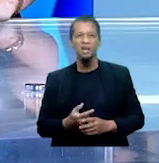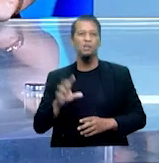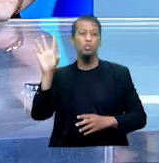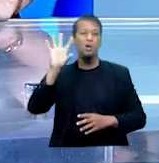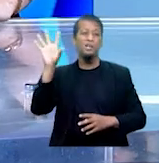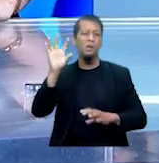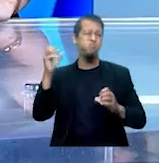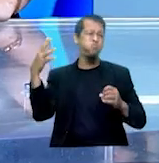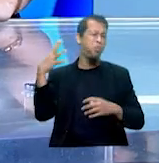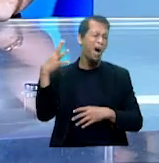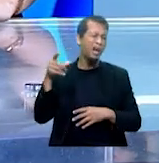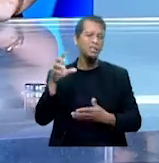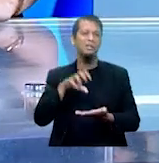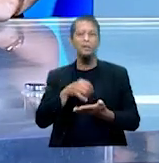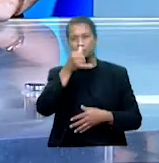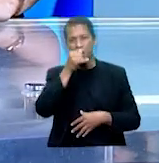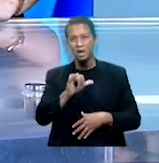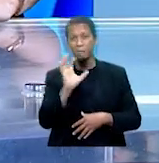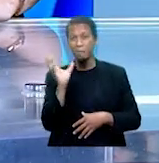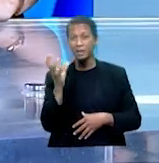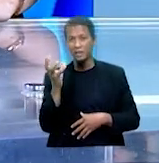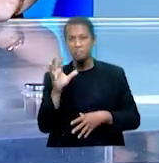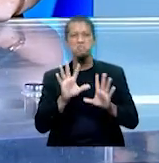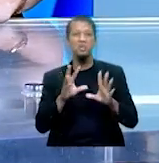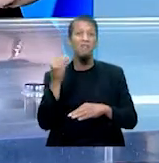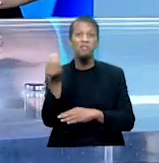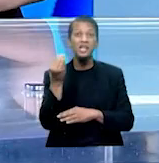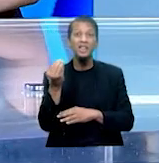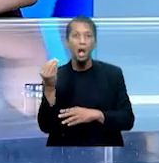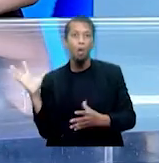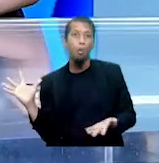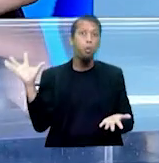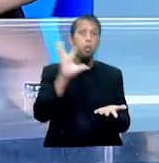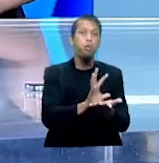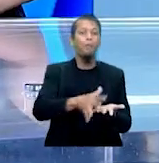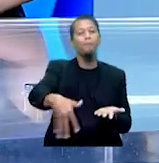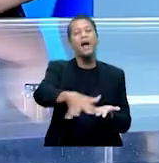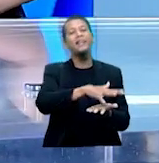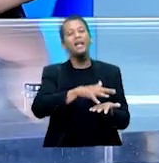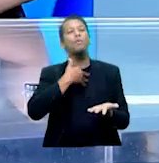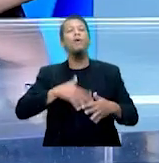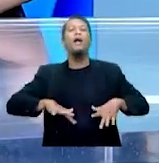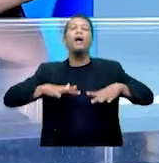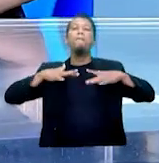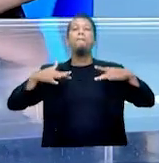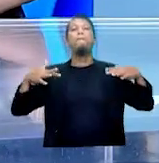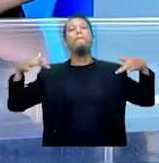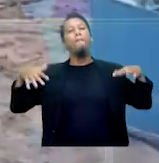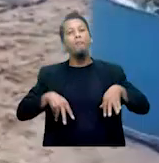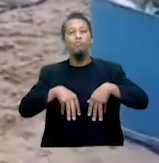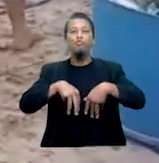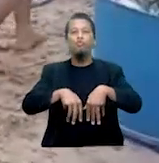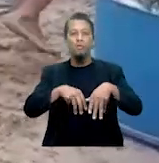Pemirsa, akibat cuaca panas ekstrim di Pandeglang, Banten, ratusan wisatawan menyerbu wisata pantai untuk berendam.